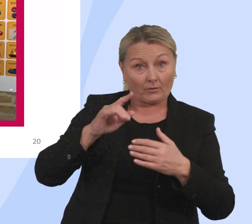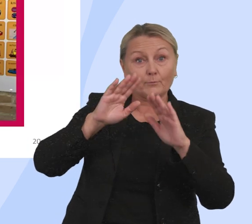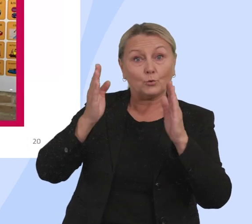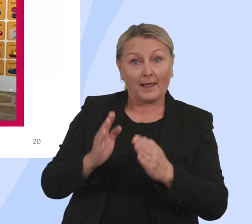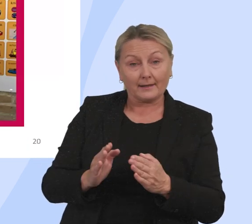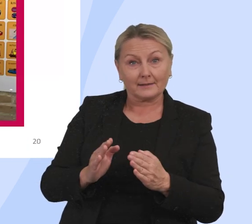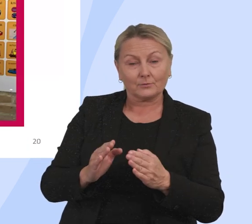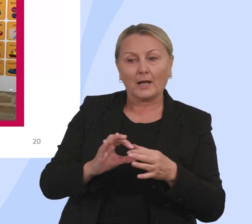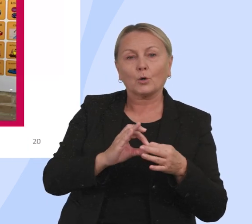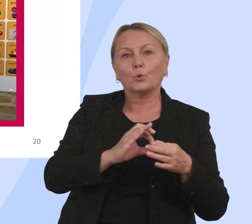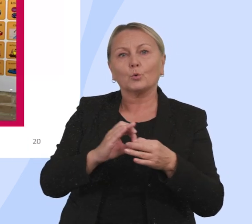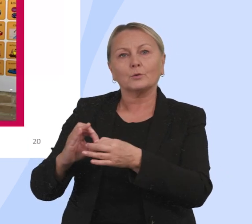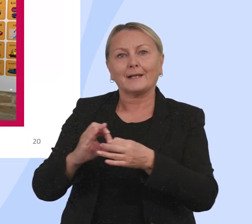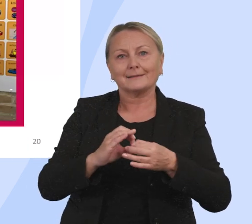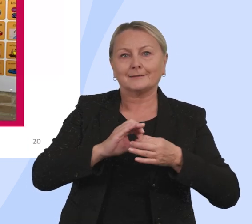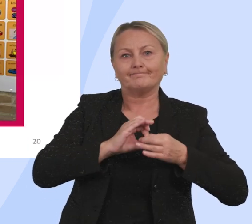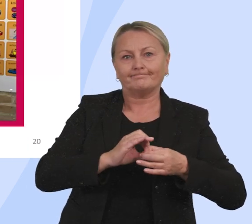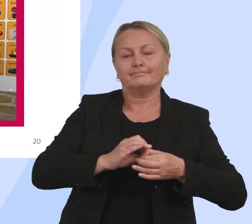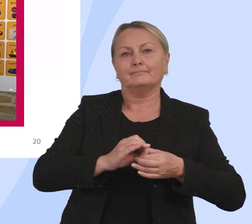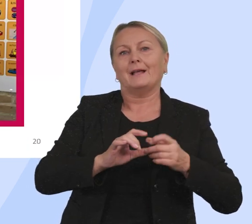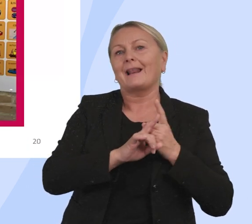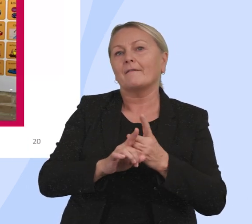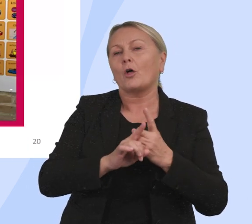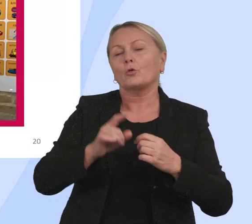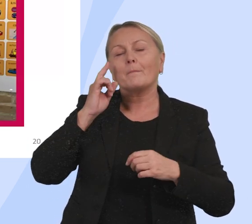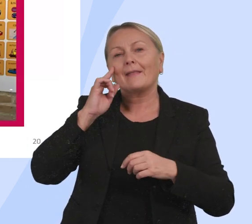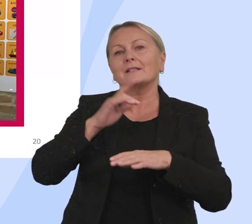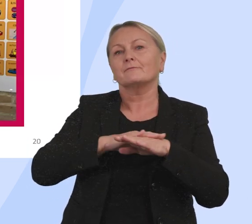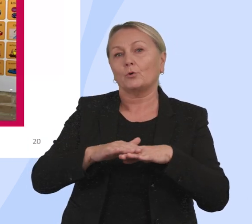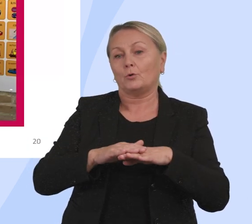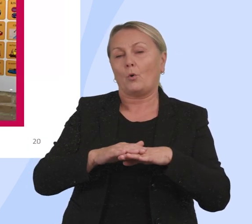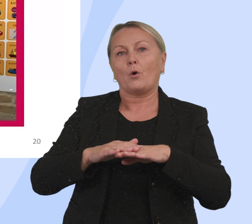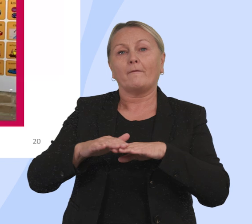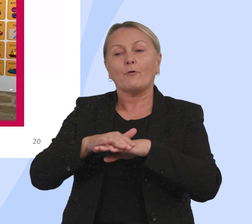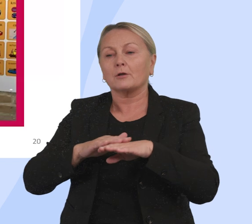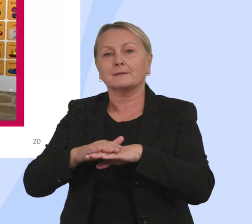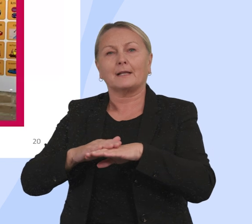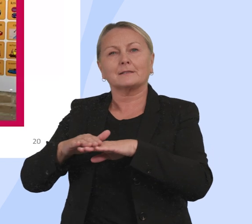kontekstforandret, relevant og meningsfuldt, følelser, sanser og relationer med sig.